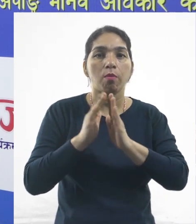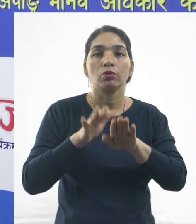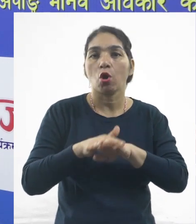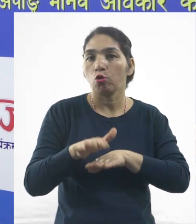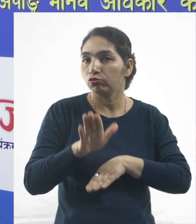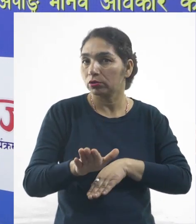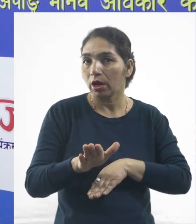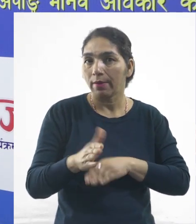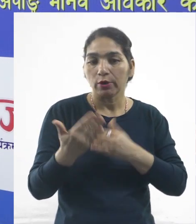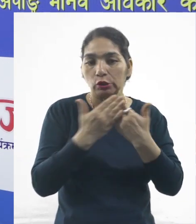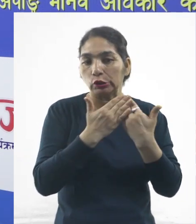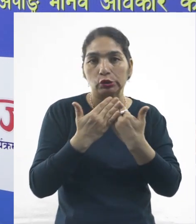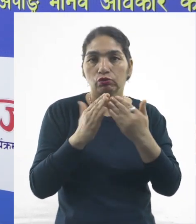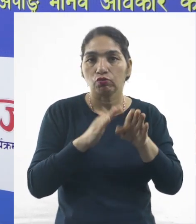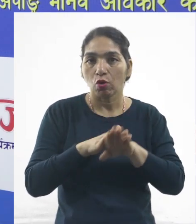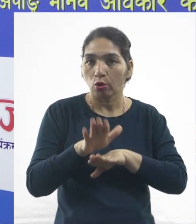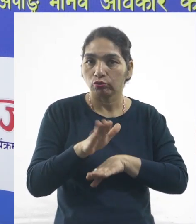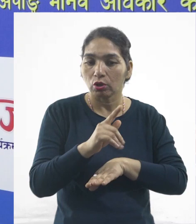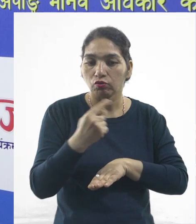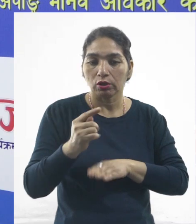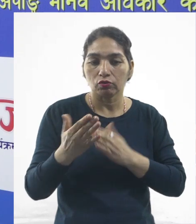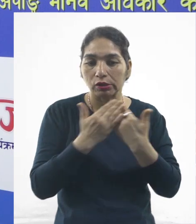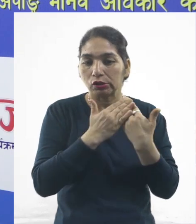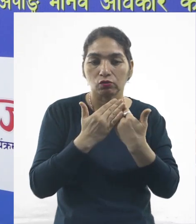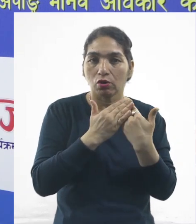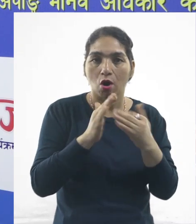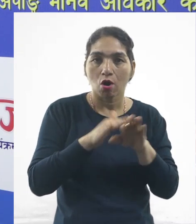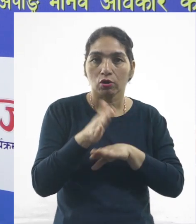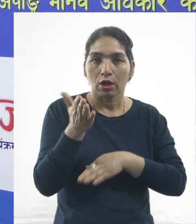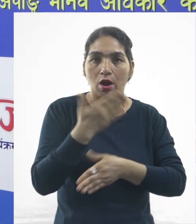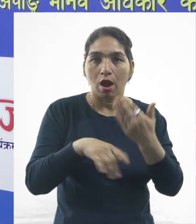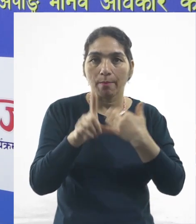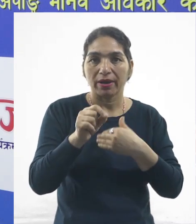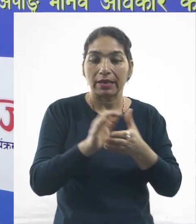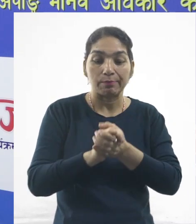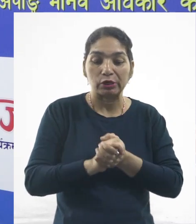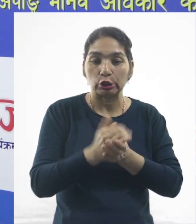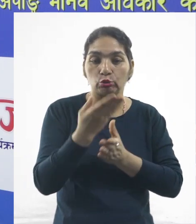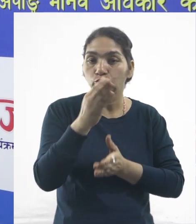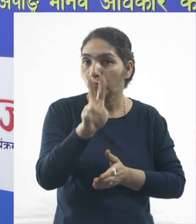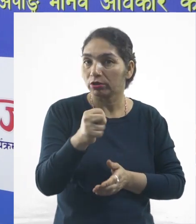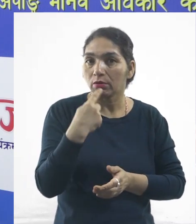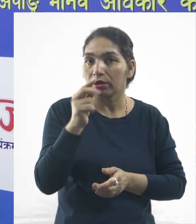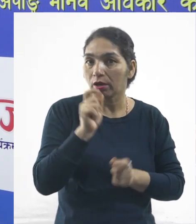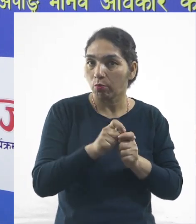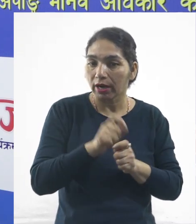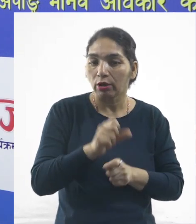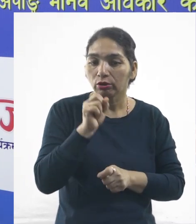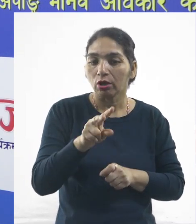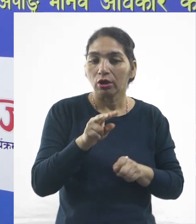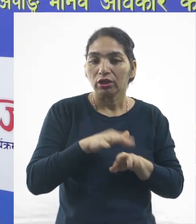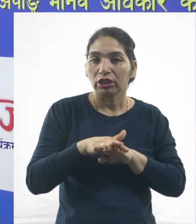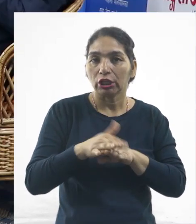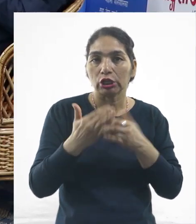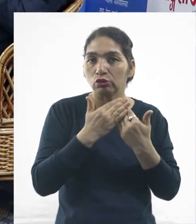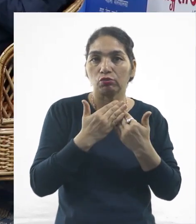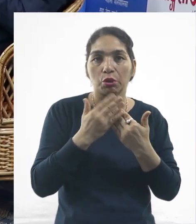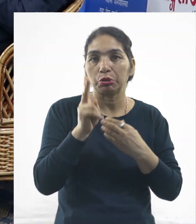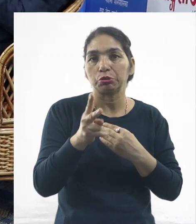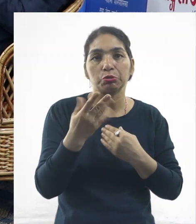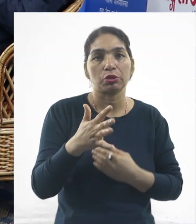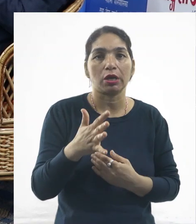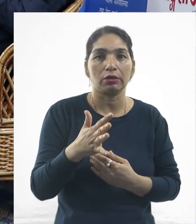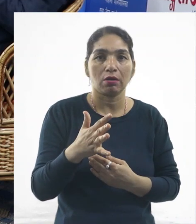जुन हाम्रो विद्यालयहरू छ, कुनै कुनै विद्यालयहरूले चाहिँ अपाङ्गता मैत्री हुनुपर्छ है भनेर बनाउनु भयो, तर कति विद्यालयहरू त्यो छैन